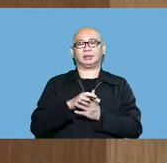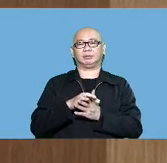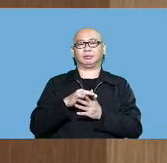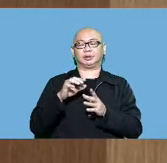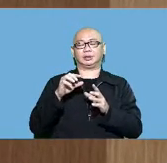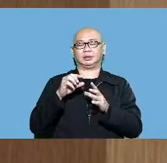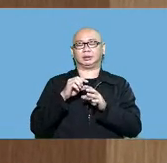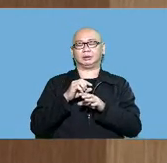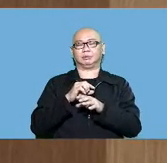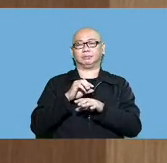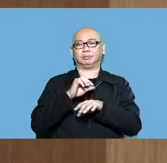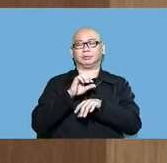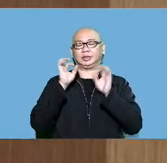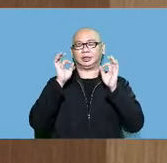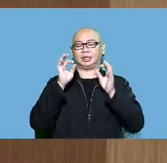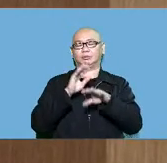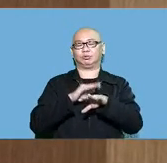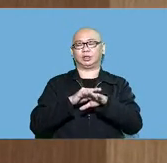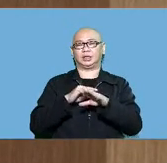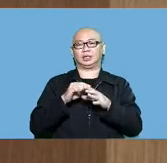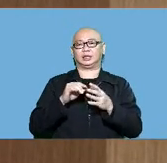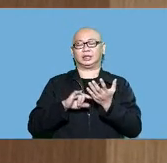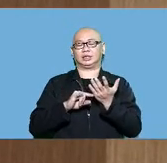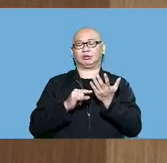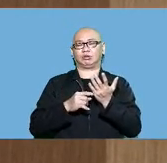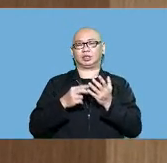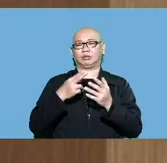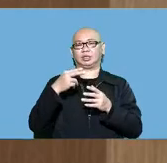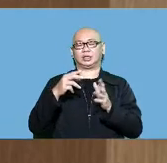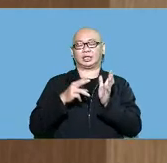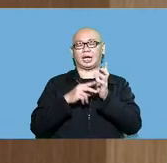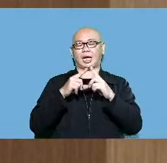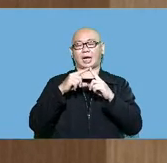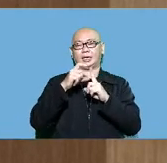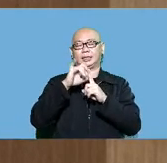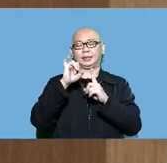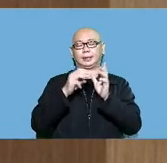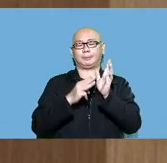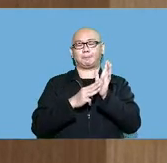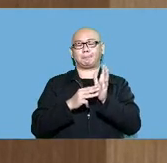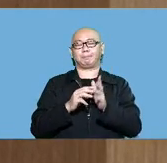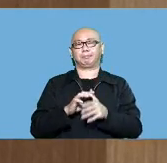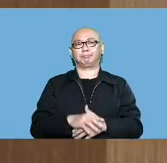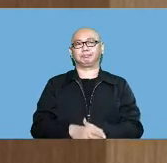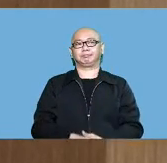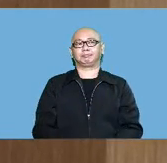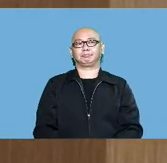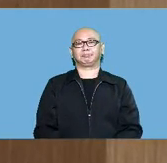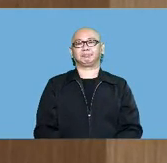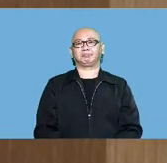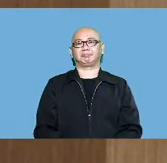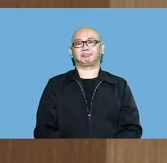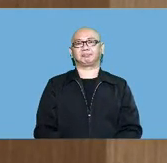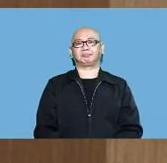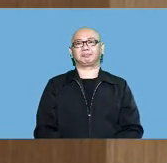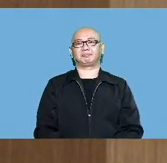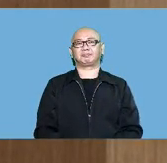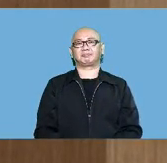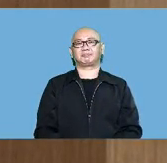Teknologi Republik Indonesia tertanda Nadiem Anwar Makarim.